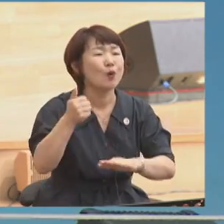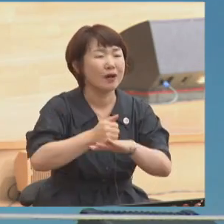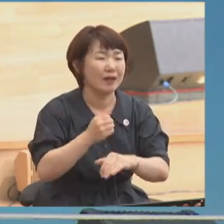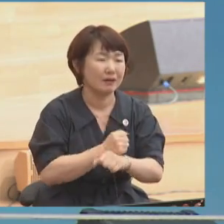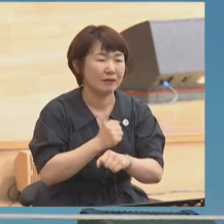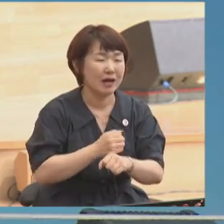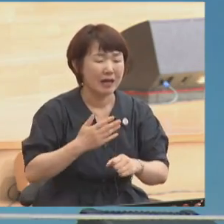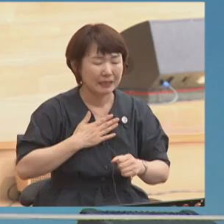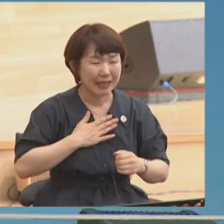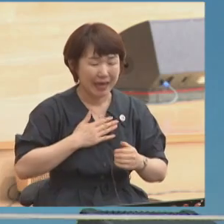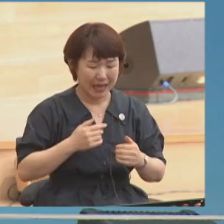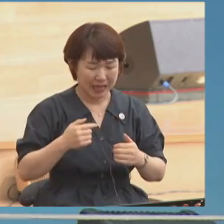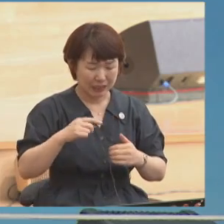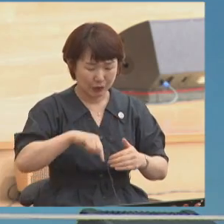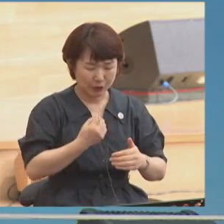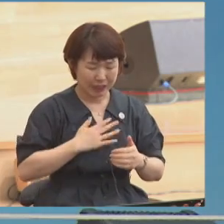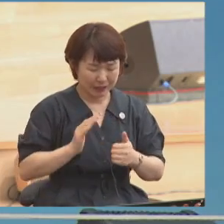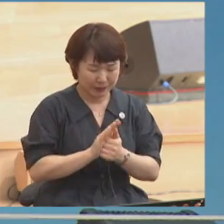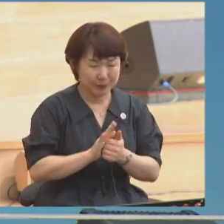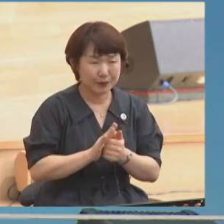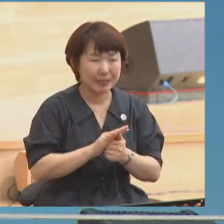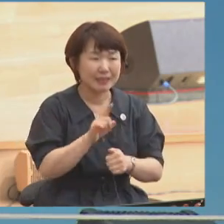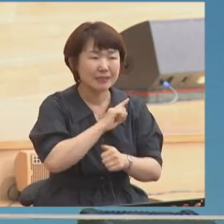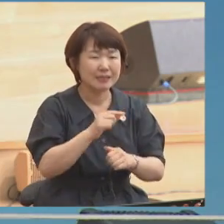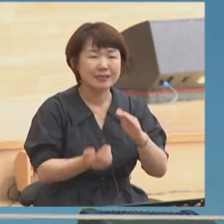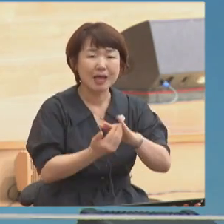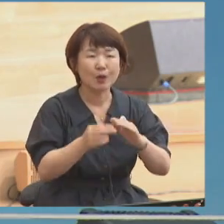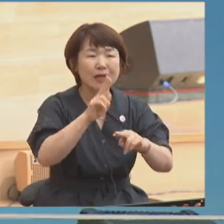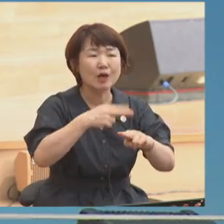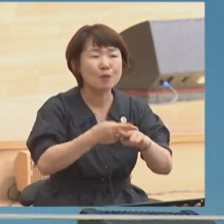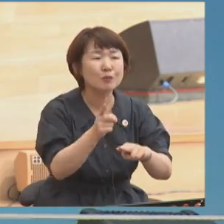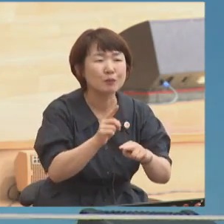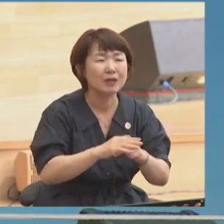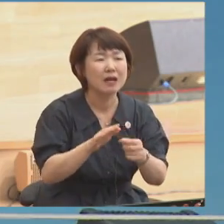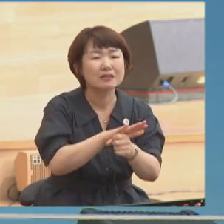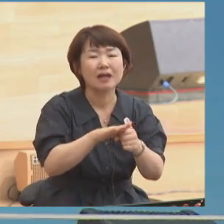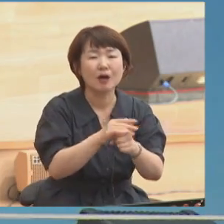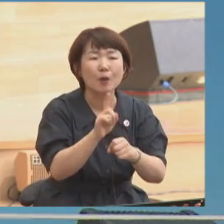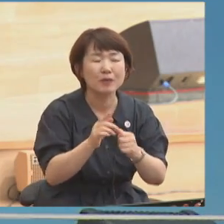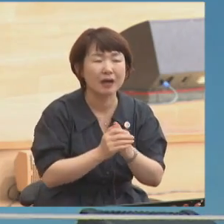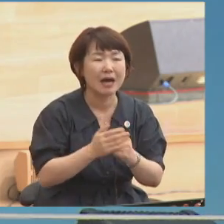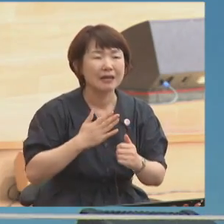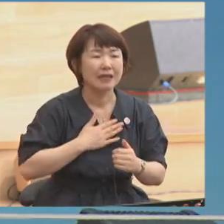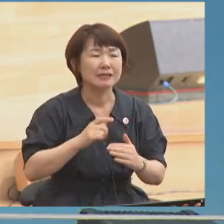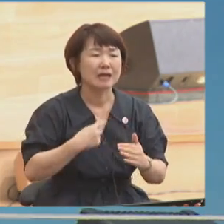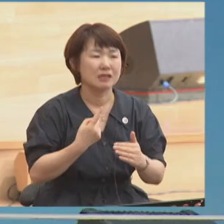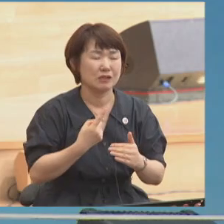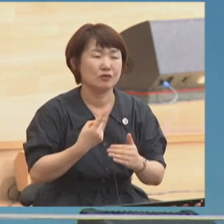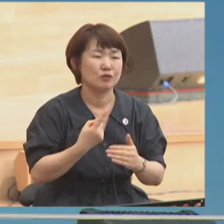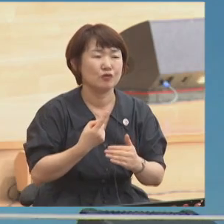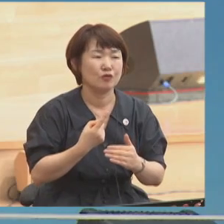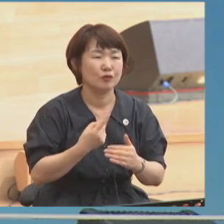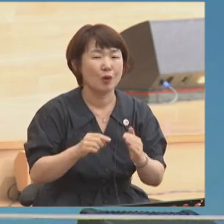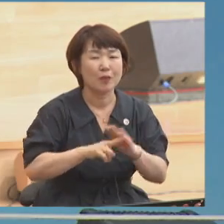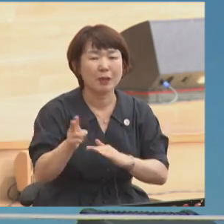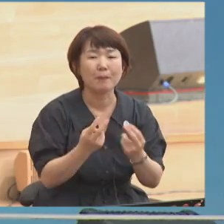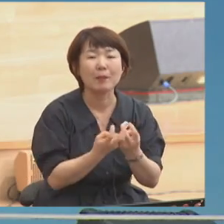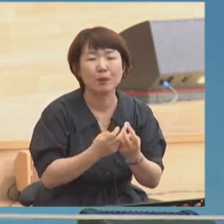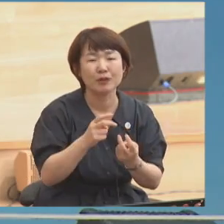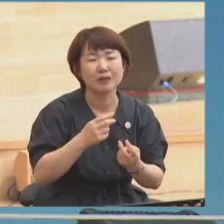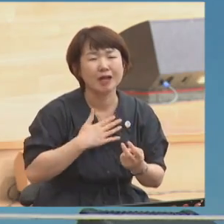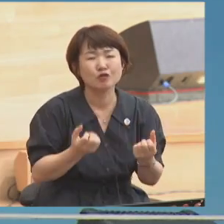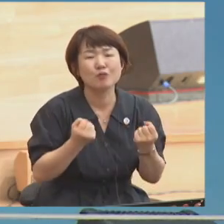자신에게 베푸는 가장 최고의 선물이에요. 최고의 사랑이에요. 그래서 여러분 탈무드에는 가장 힘센 사람이 누구냐라고